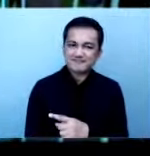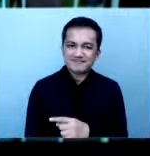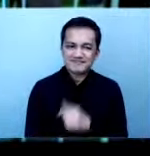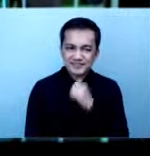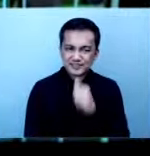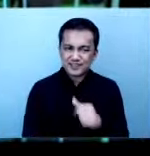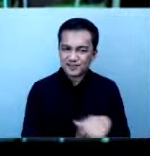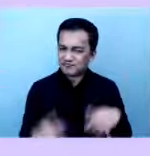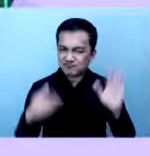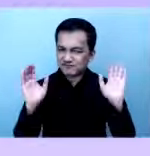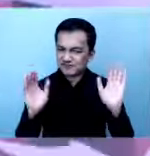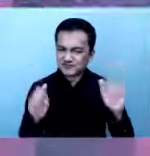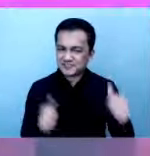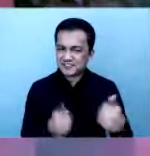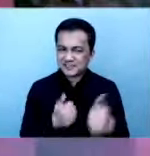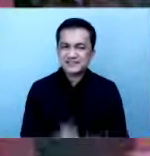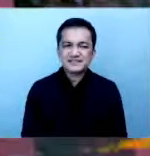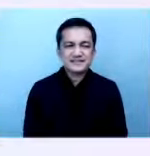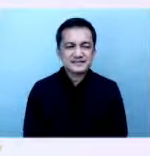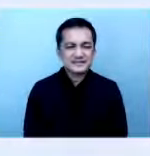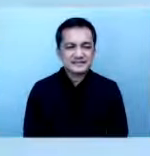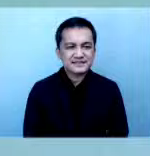mga challenges.